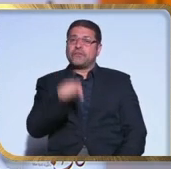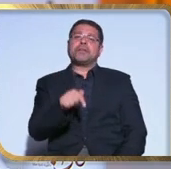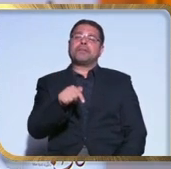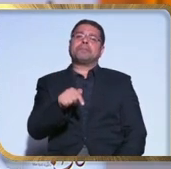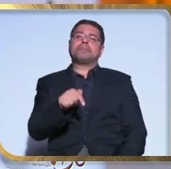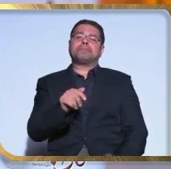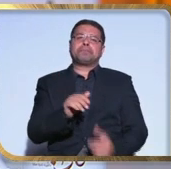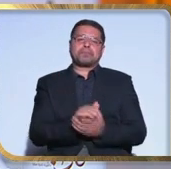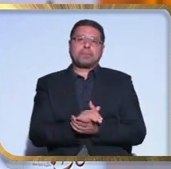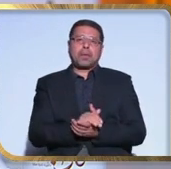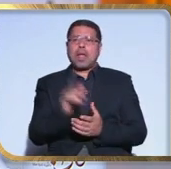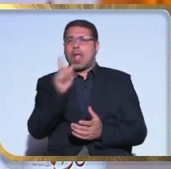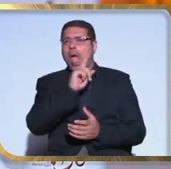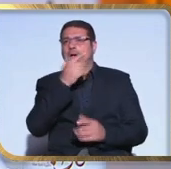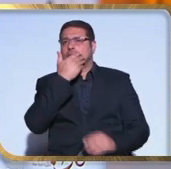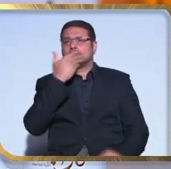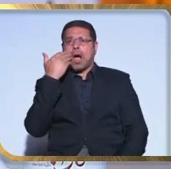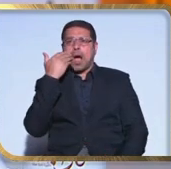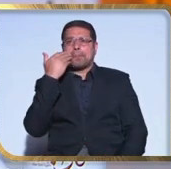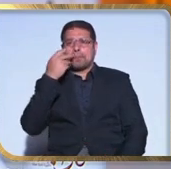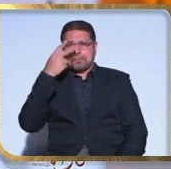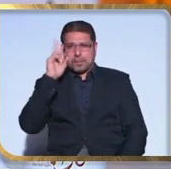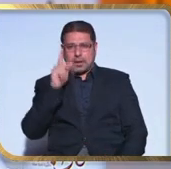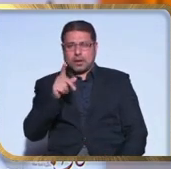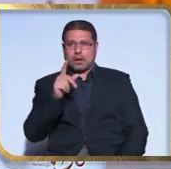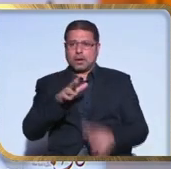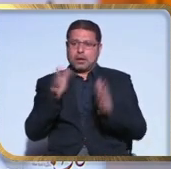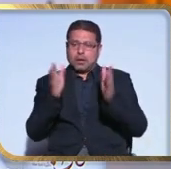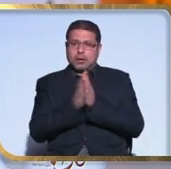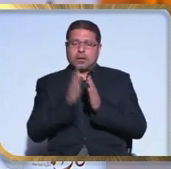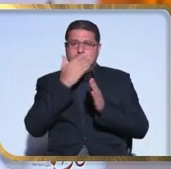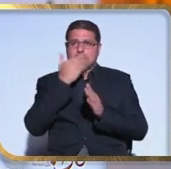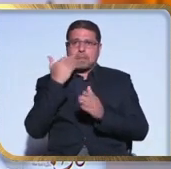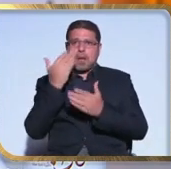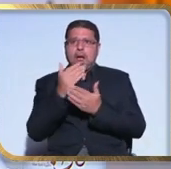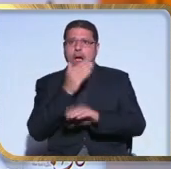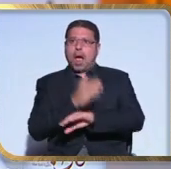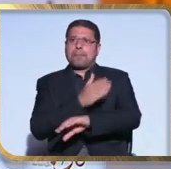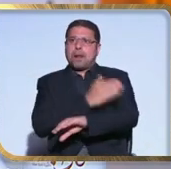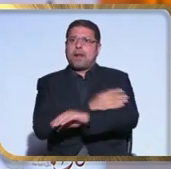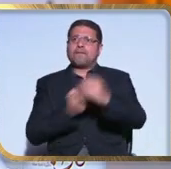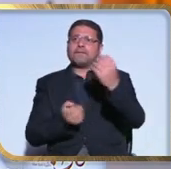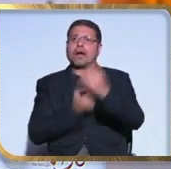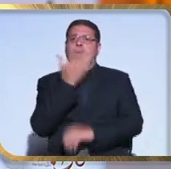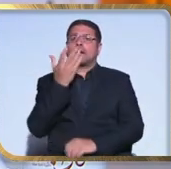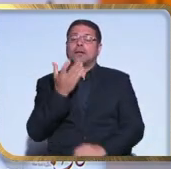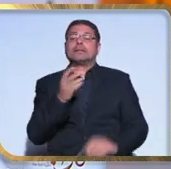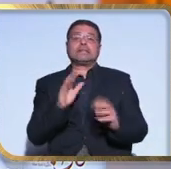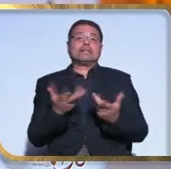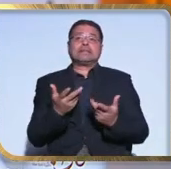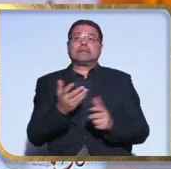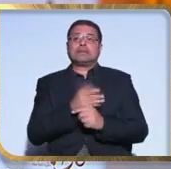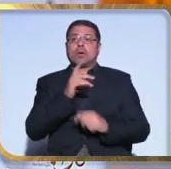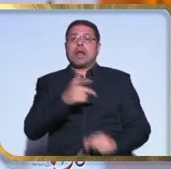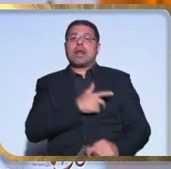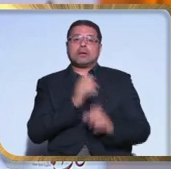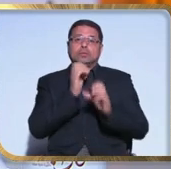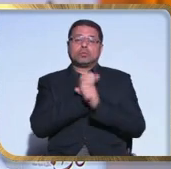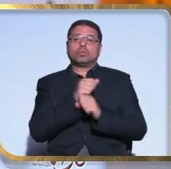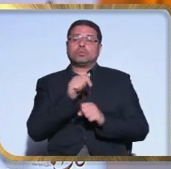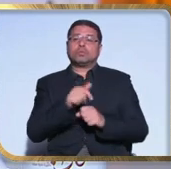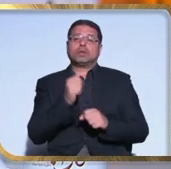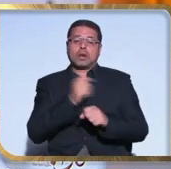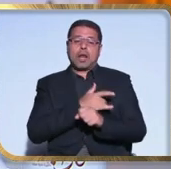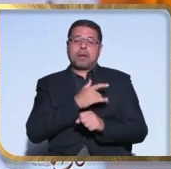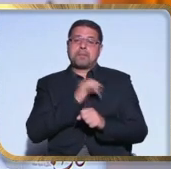انه لا صيام لمن لم يجمع الصيام قبل الفجر في هذا المعنى ليه لان النيه ركن من